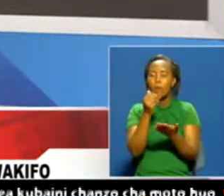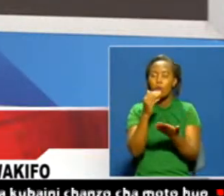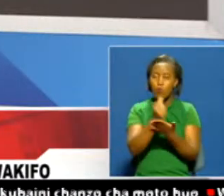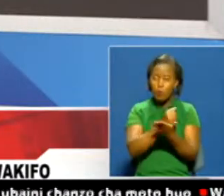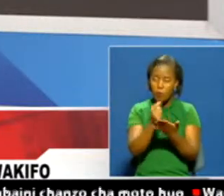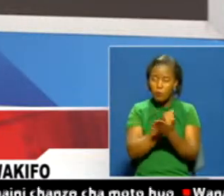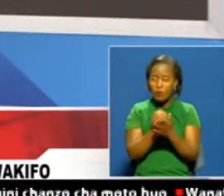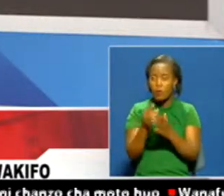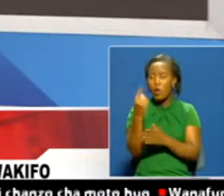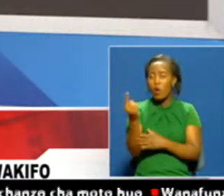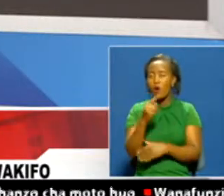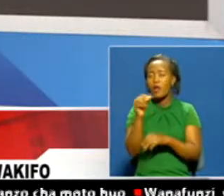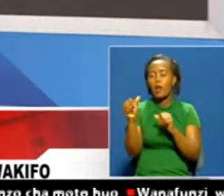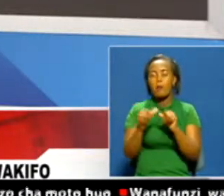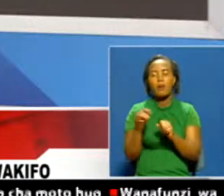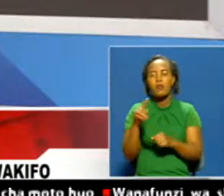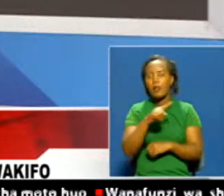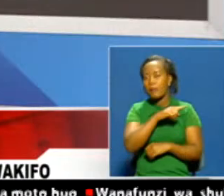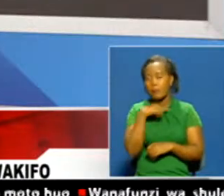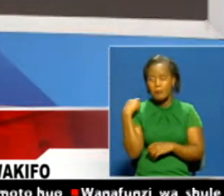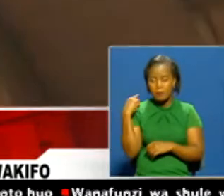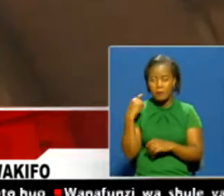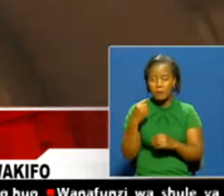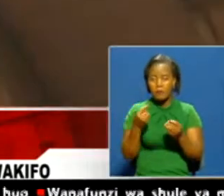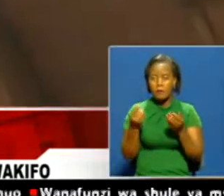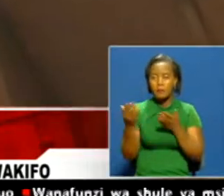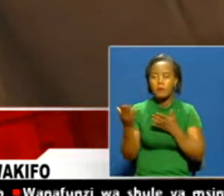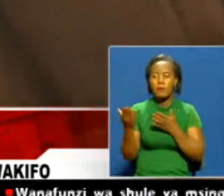mauaji. Ripoti wetu Ben Chumba anatusimulia zaidi.